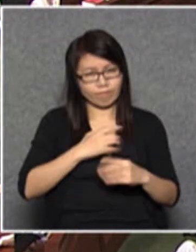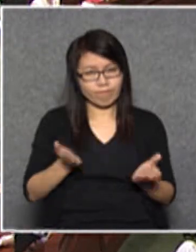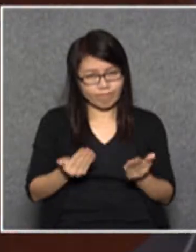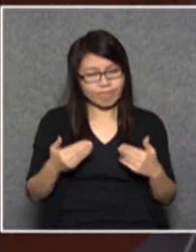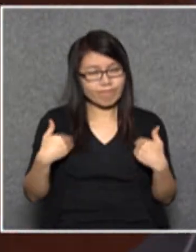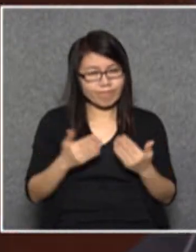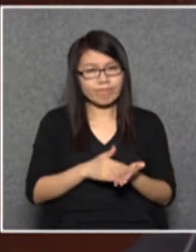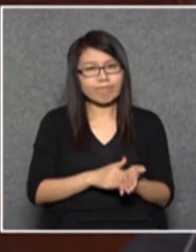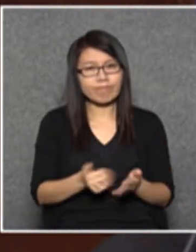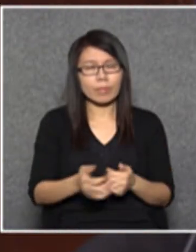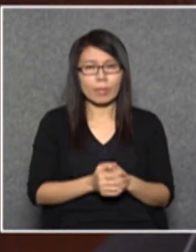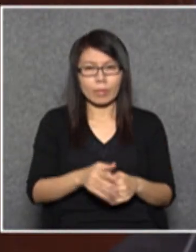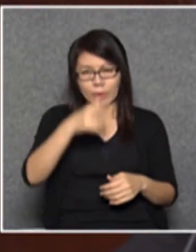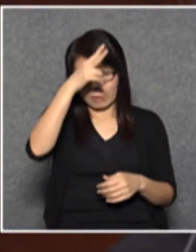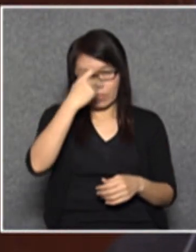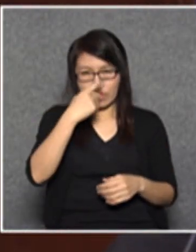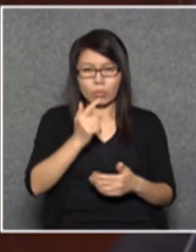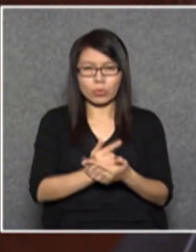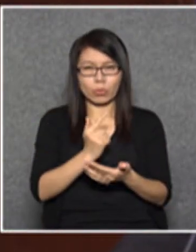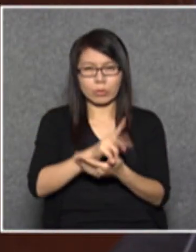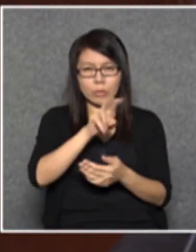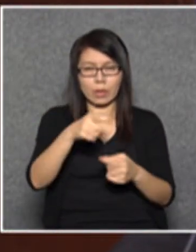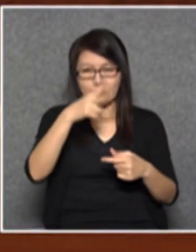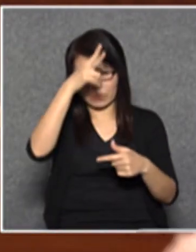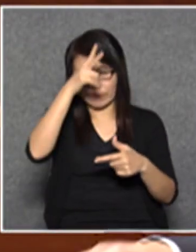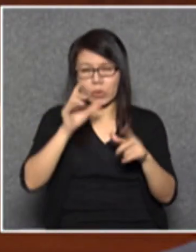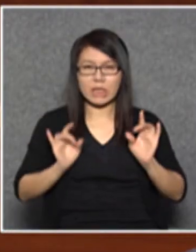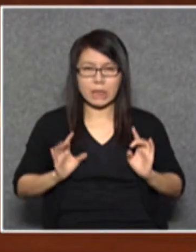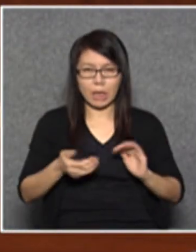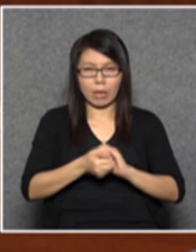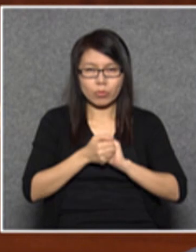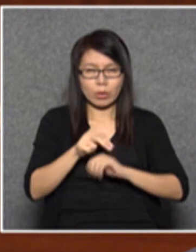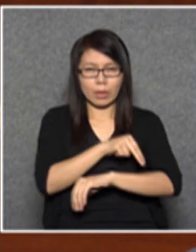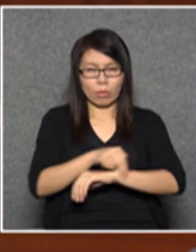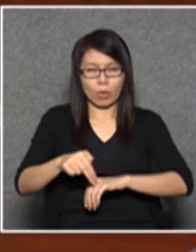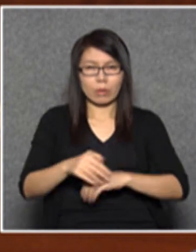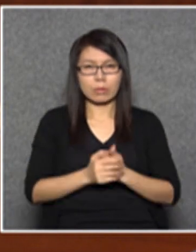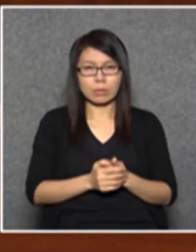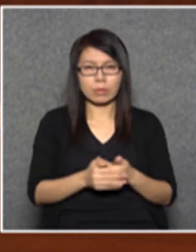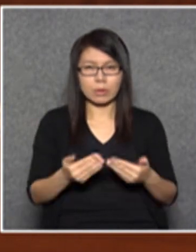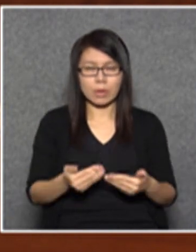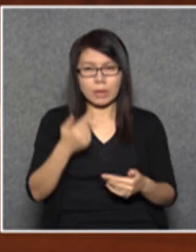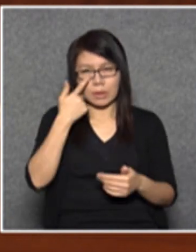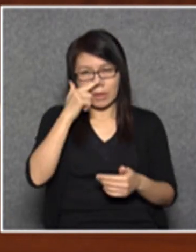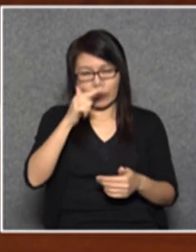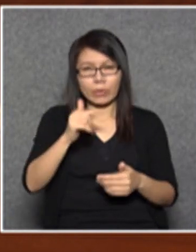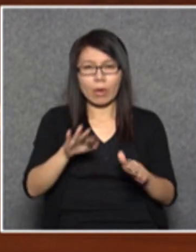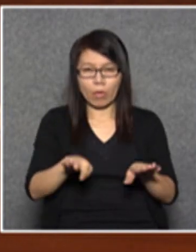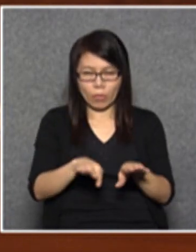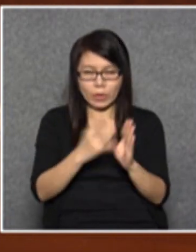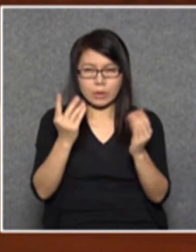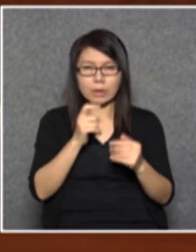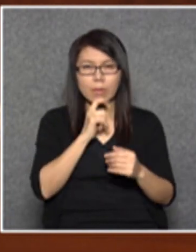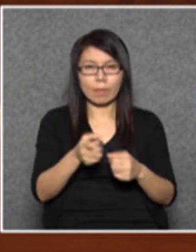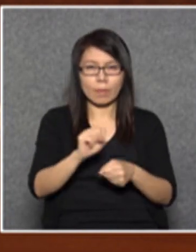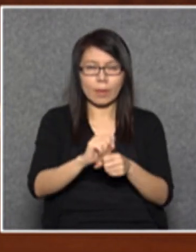謝主席。 行政長官。 主席，我們十分重視公私營協作計劃，我們現在分階段擴展到